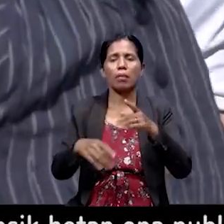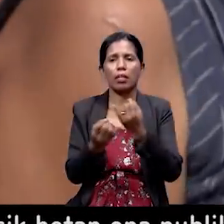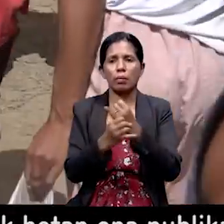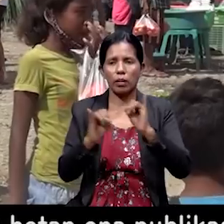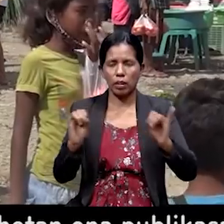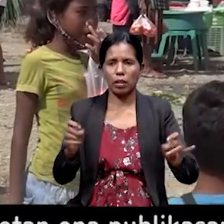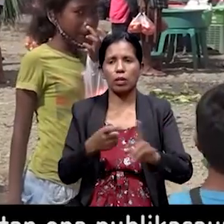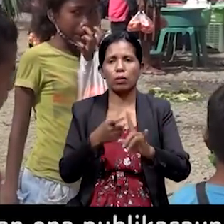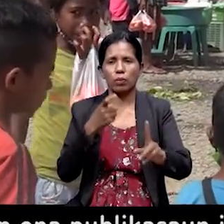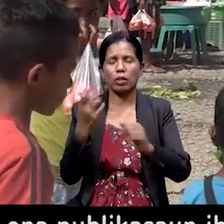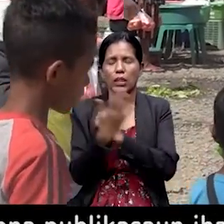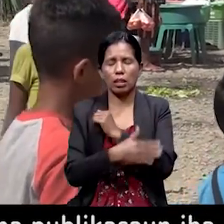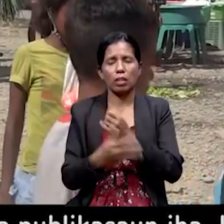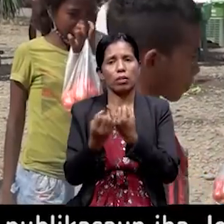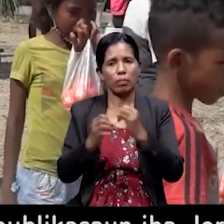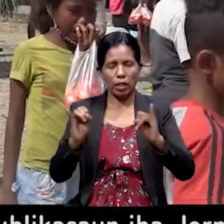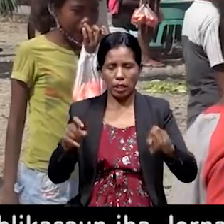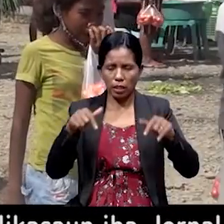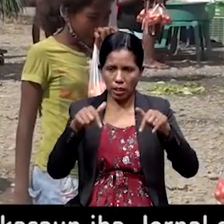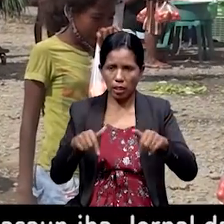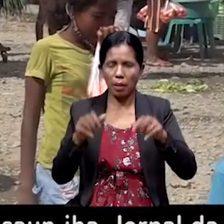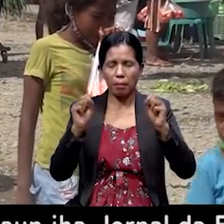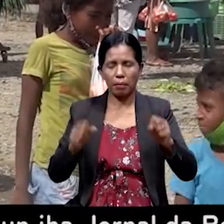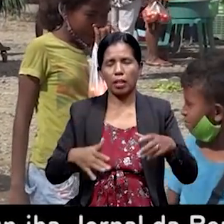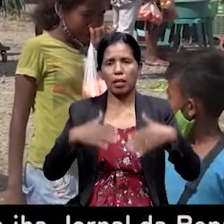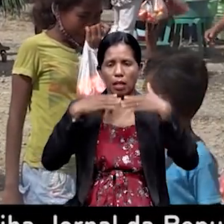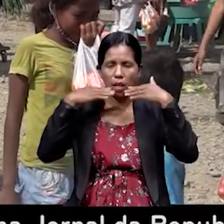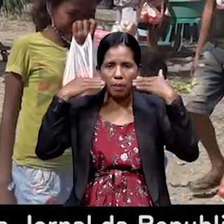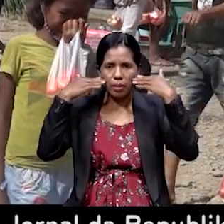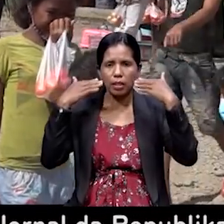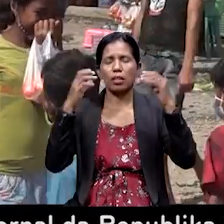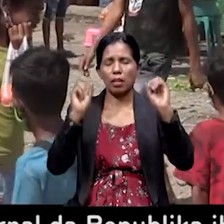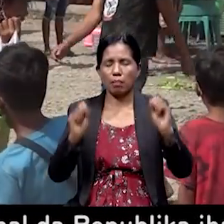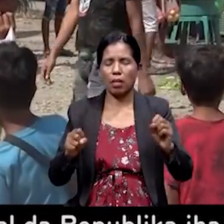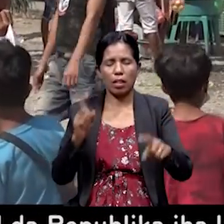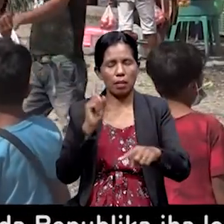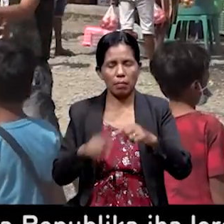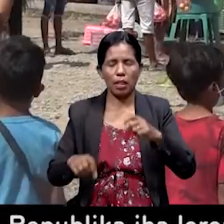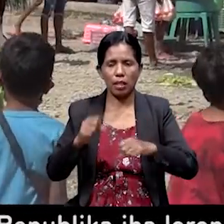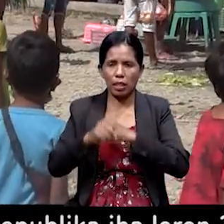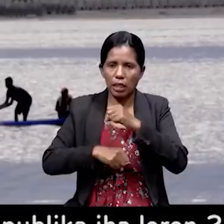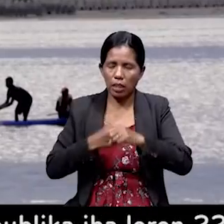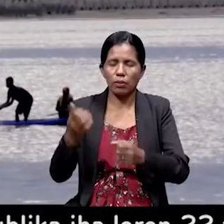rai ukun rasik ane beleham nasa no la sudur uaintan.